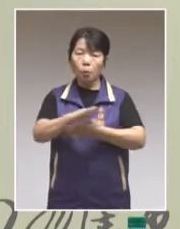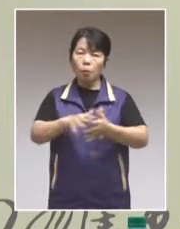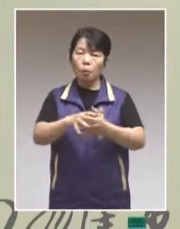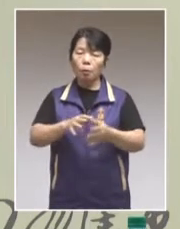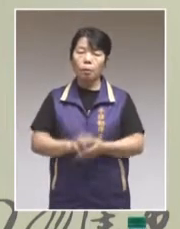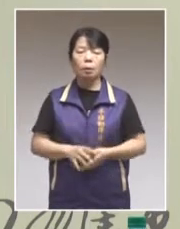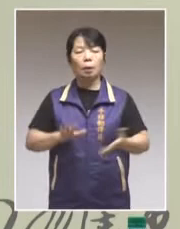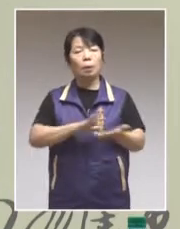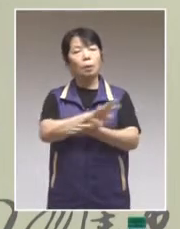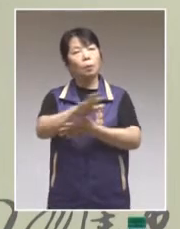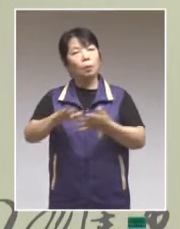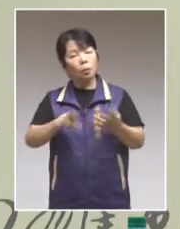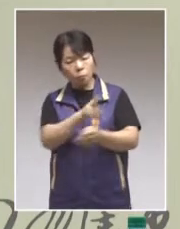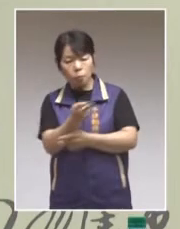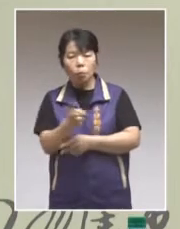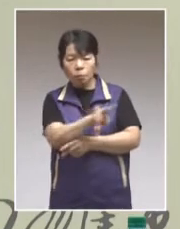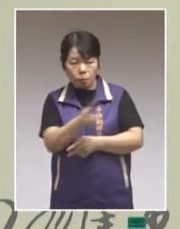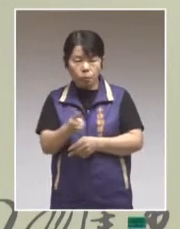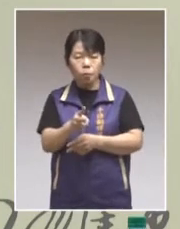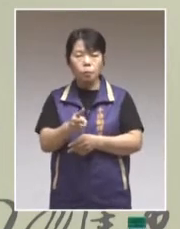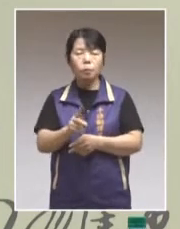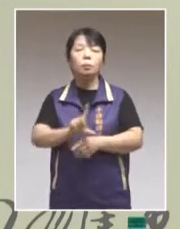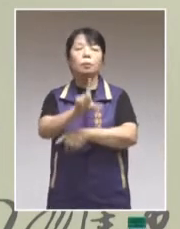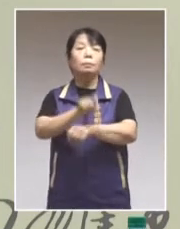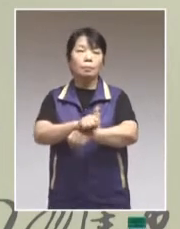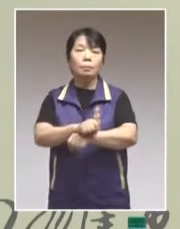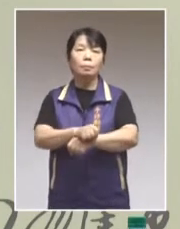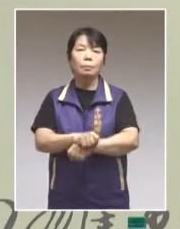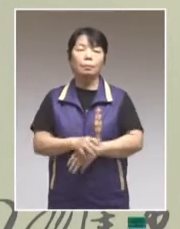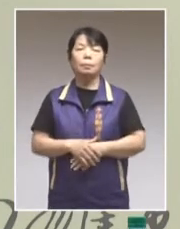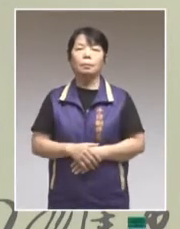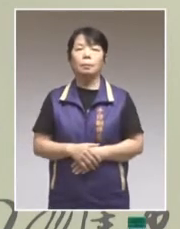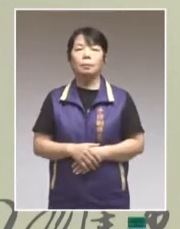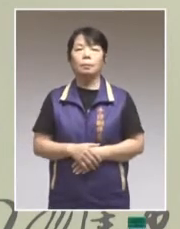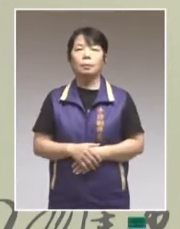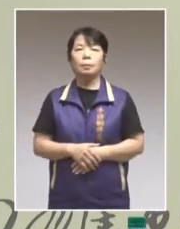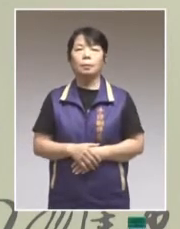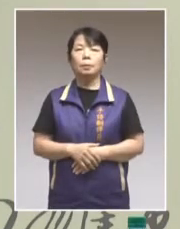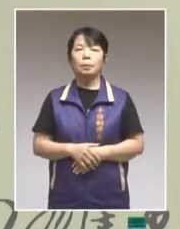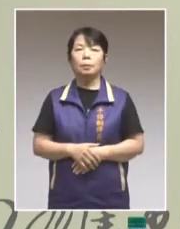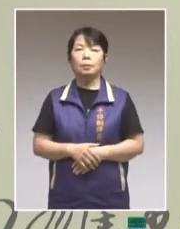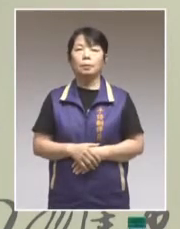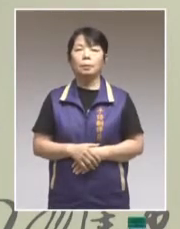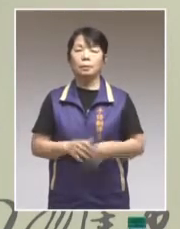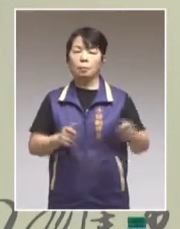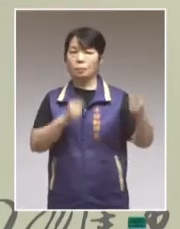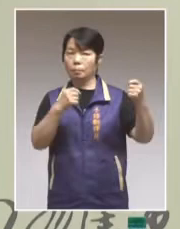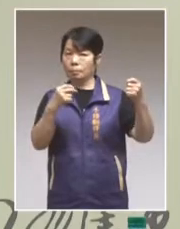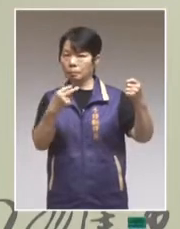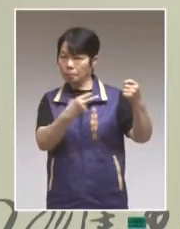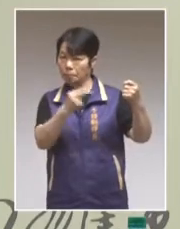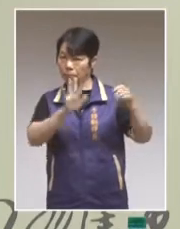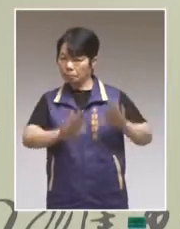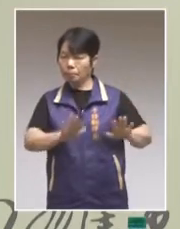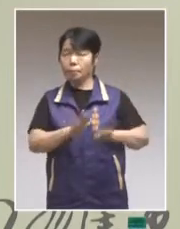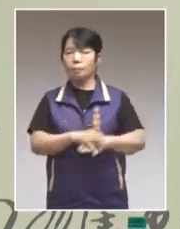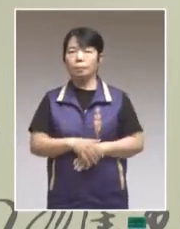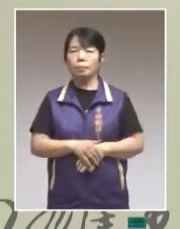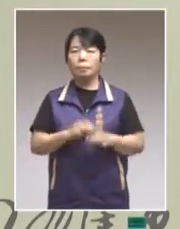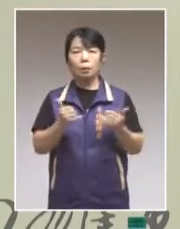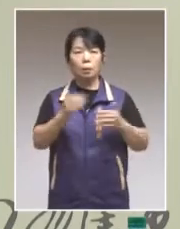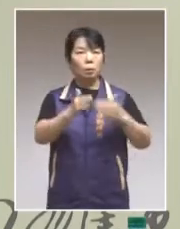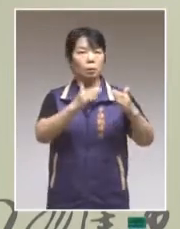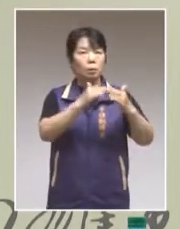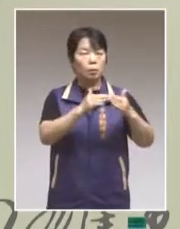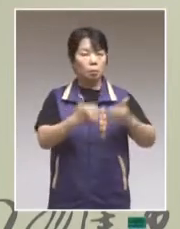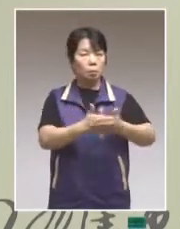部分的常态的时间。我想这个看各位可以看得出来说，今天大概在学校